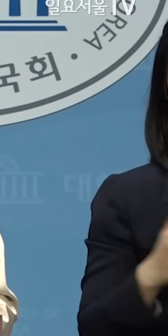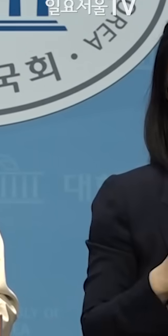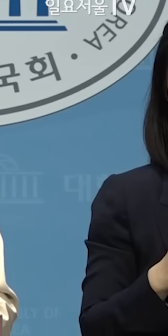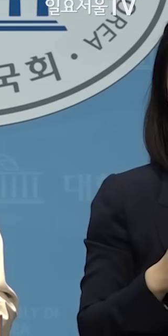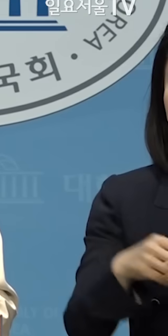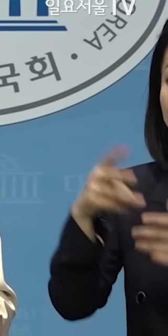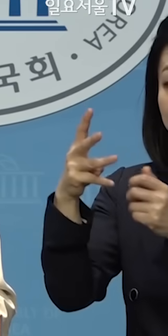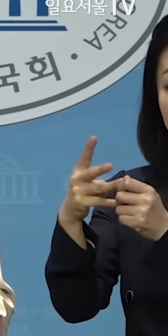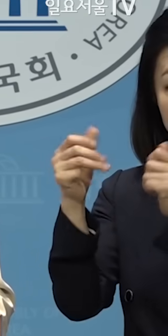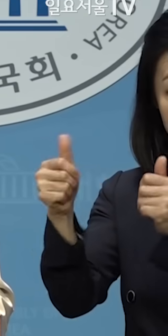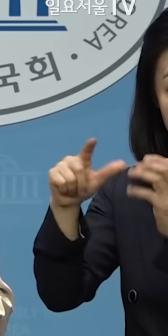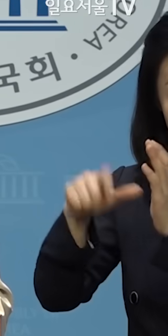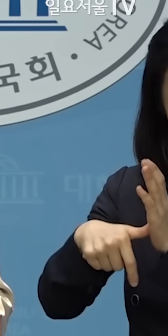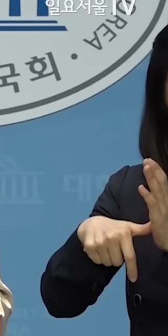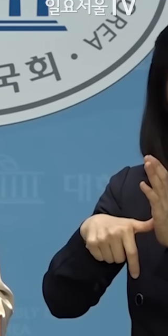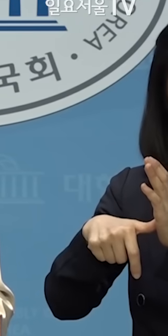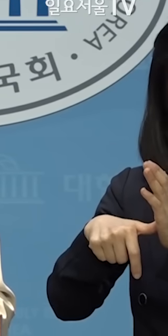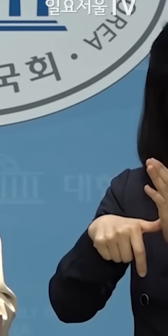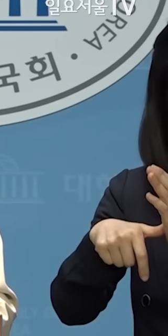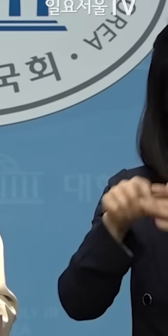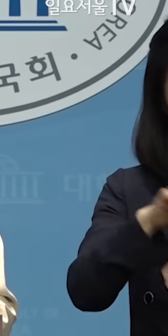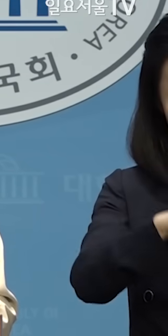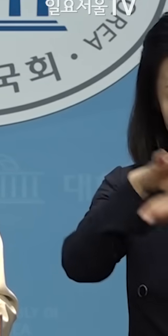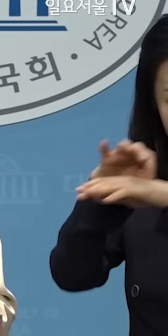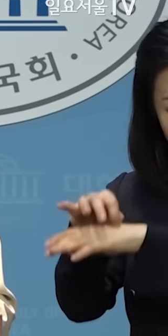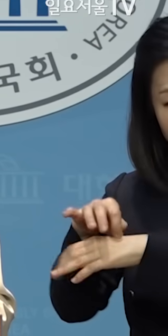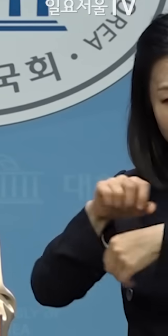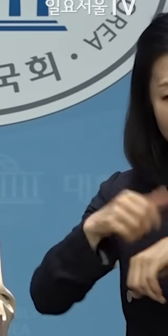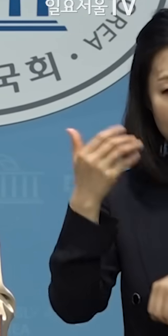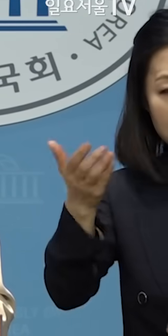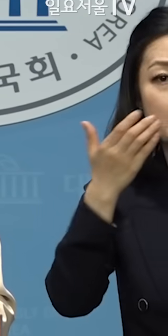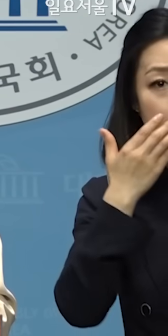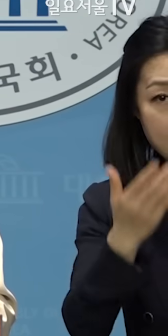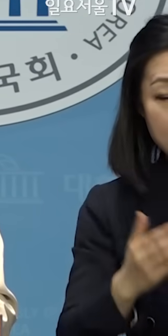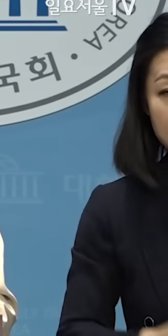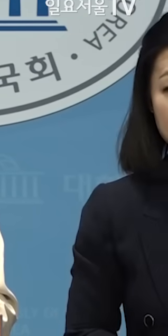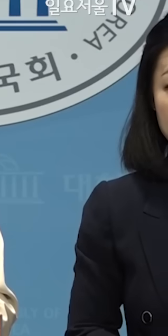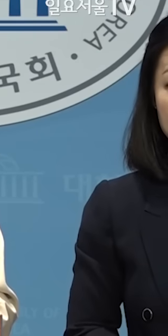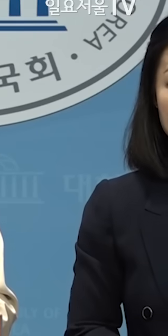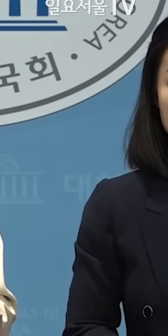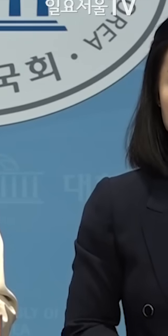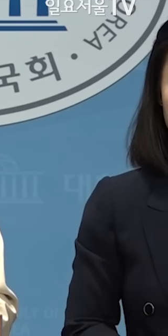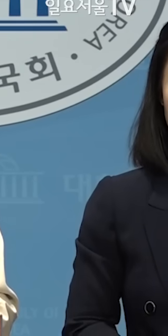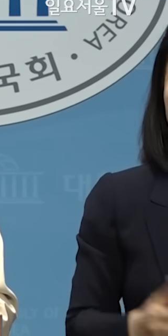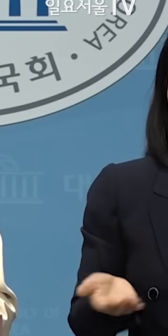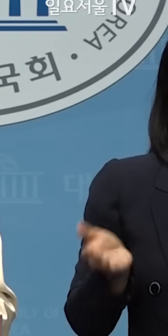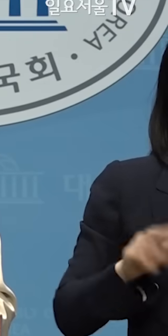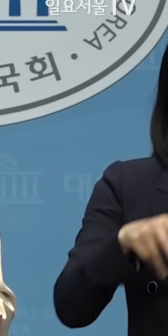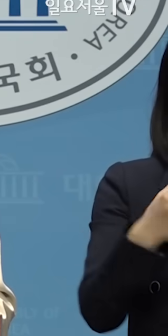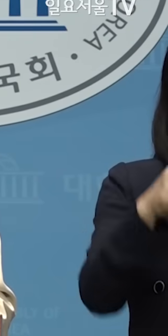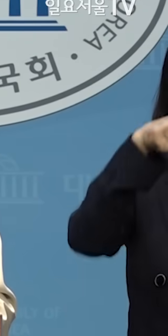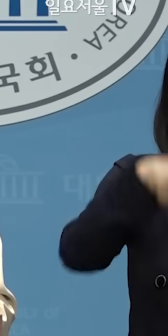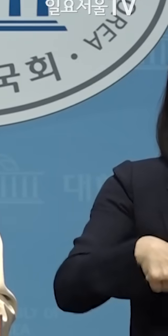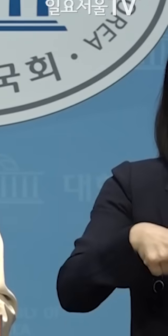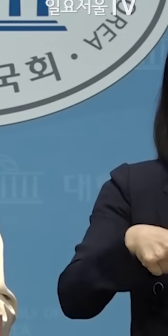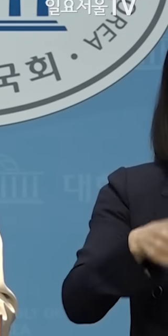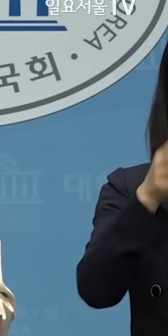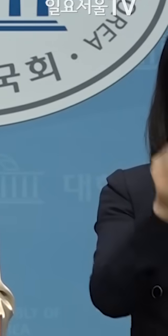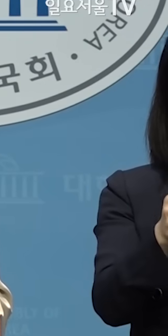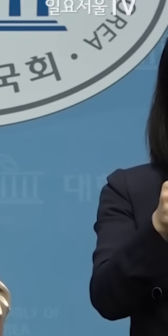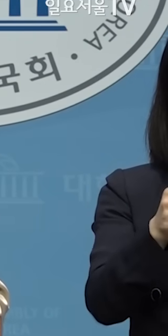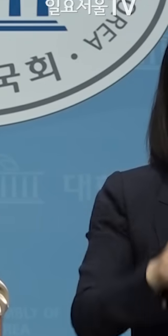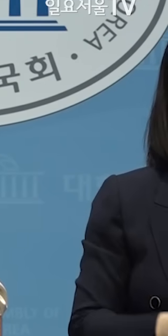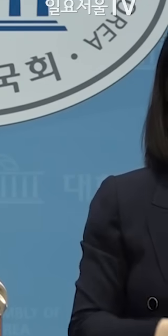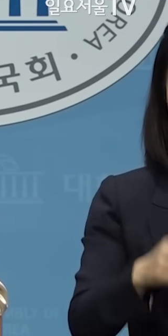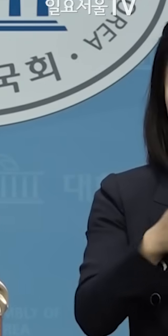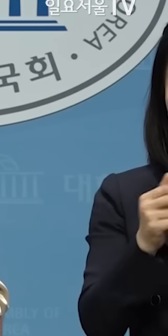상고에서 이러한 판결이 뒤집힐 확률은 극히 낮다고 볼 수 있습니다 그럼에도 조국 대표는 항소심 선고